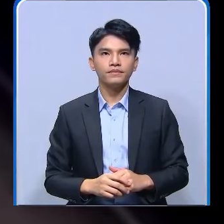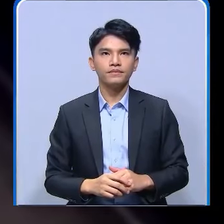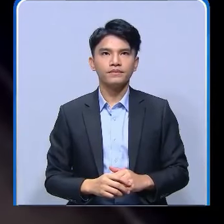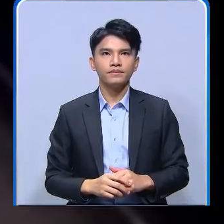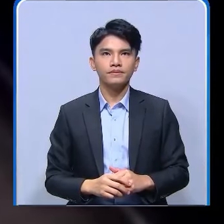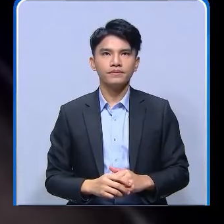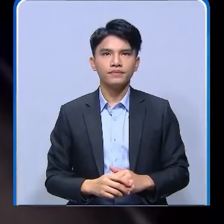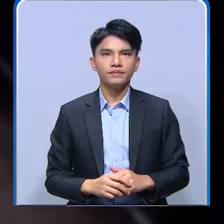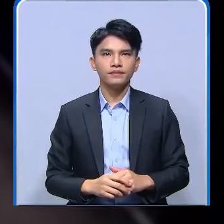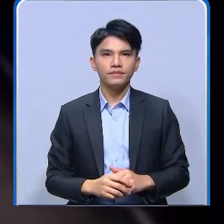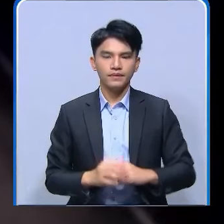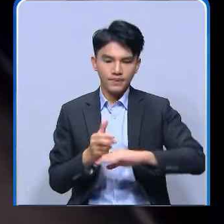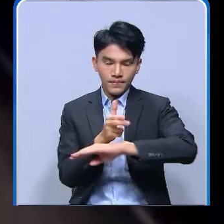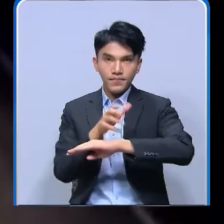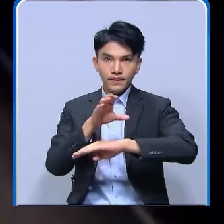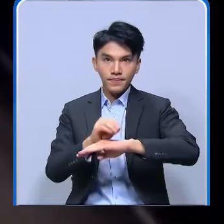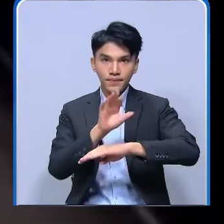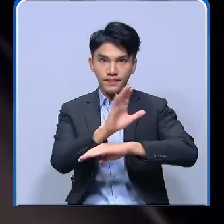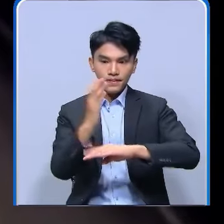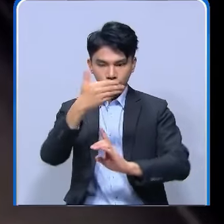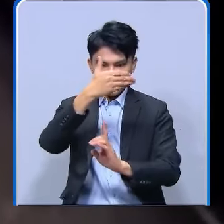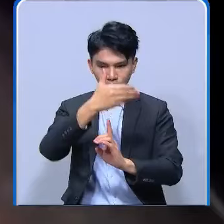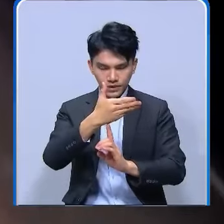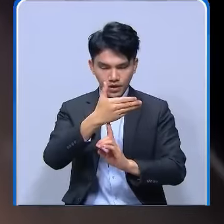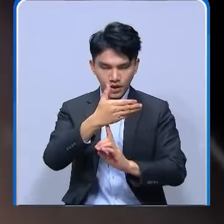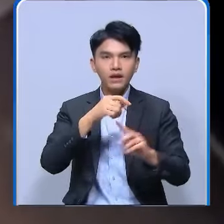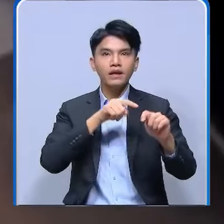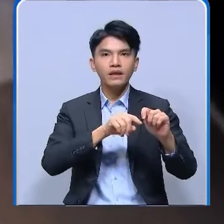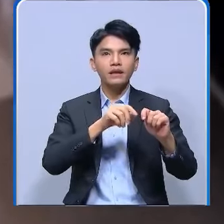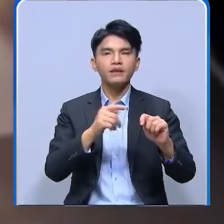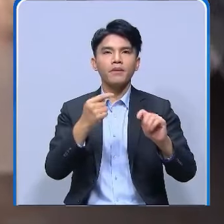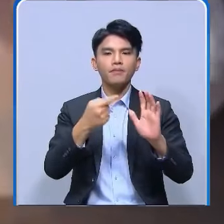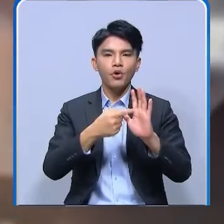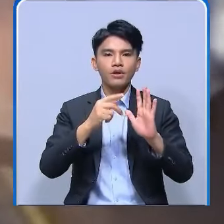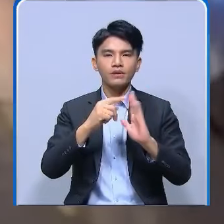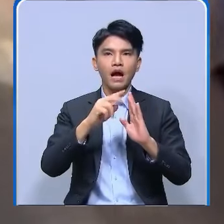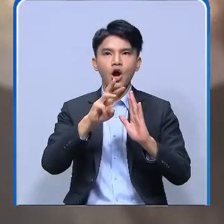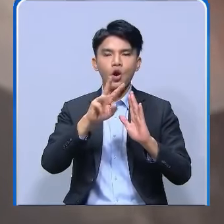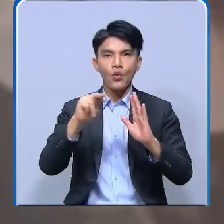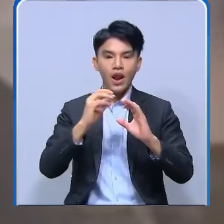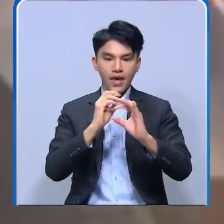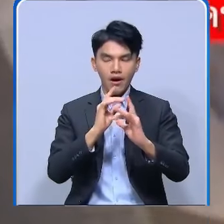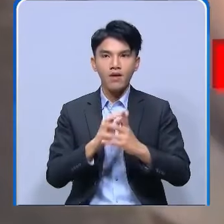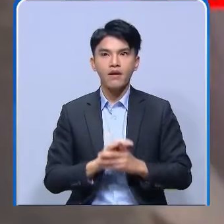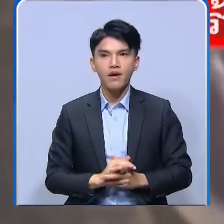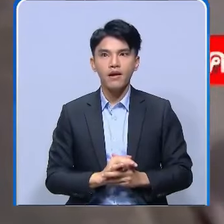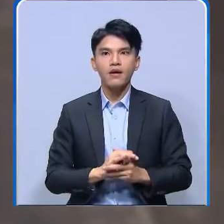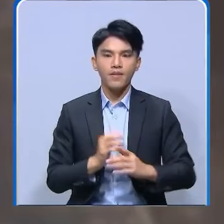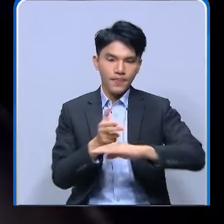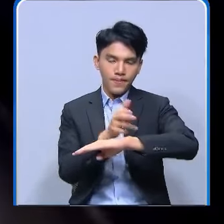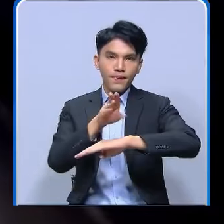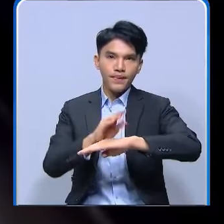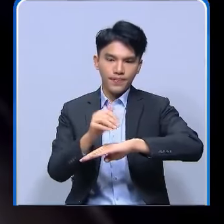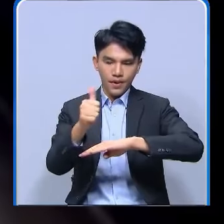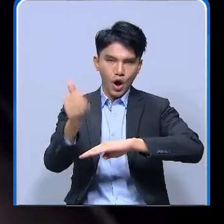นี่ค่ะวงจรปิดนะติดตั้งไว้ในซอยชนบทอยู่ที่ตำบลทางเกวียนอำเภอแกลงจังหวัดระยองค่ะบันทึกภาพที่คนร้าย